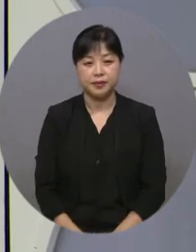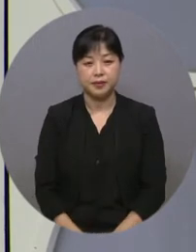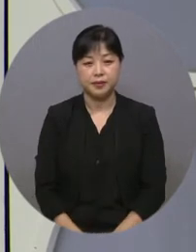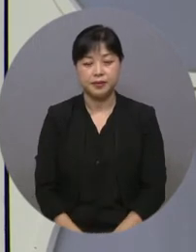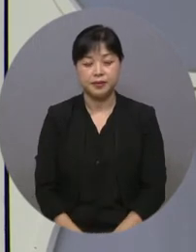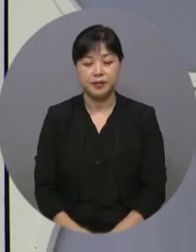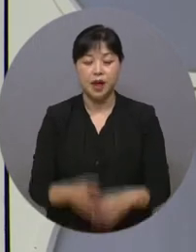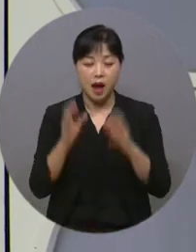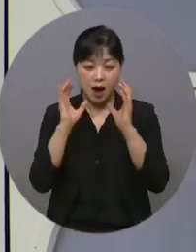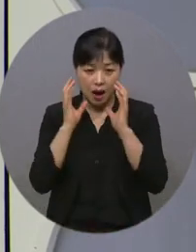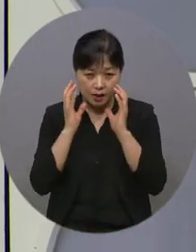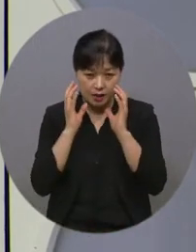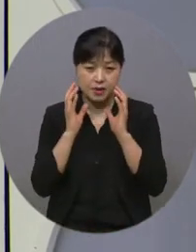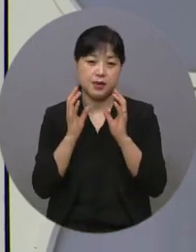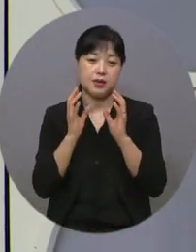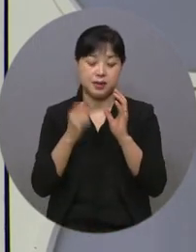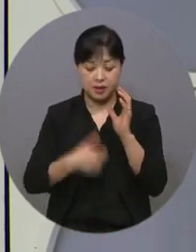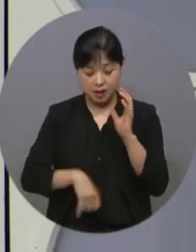유아기 때